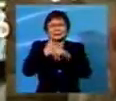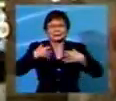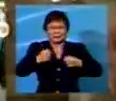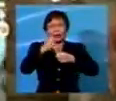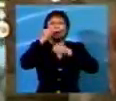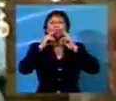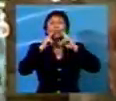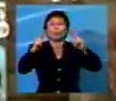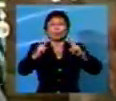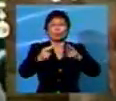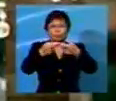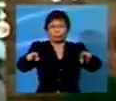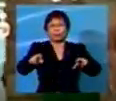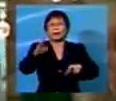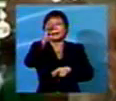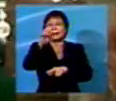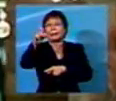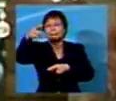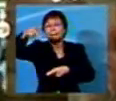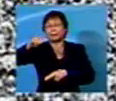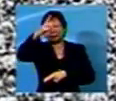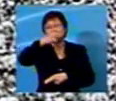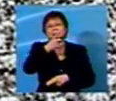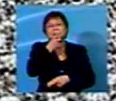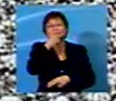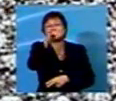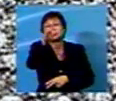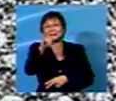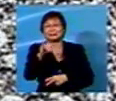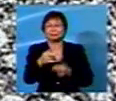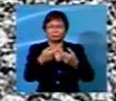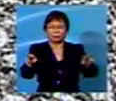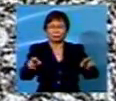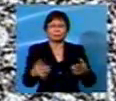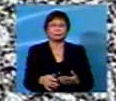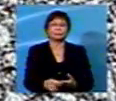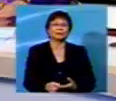dirasmikan isteri bekas Perdana Menteri oleh Tun Dr Siti hasm Mohamad